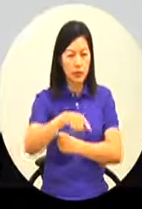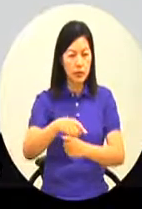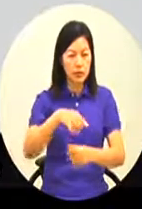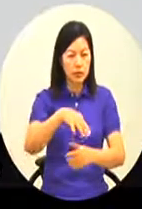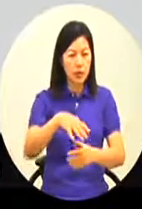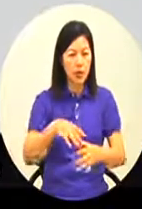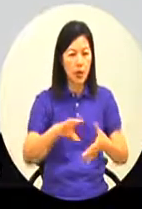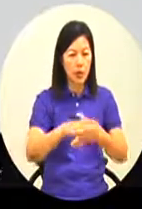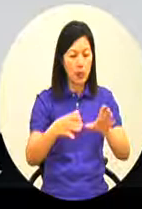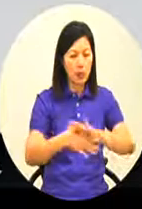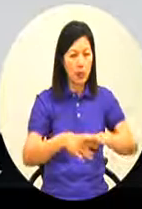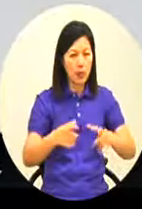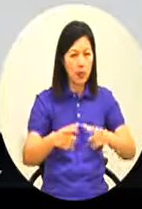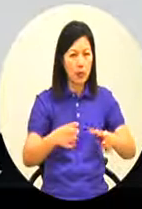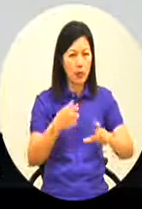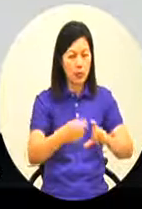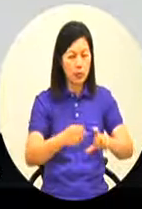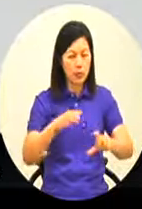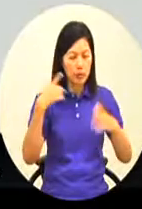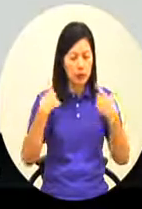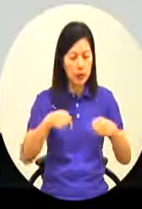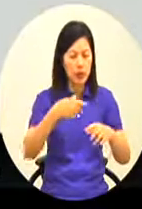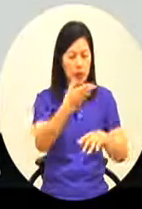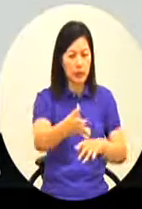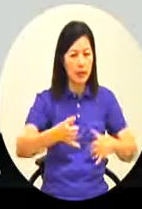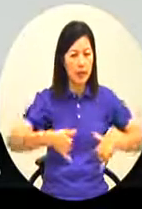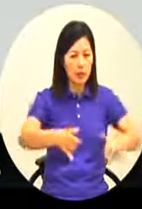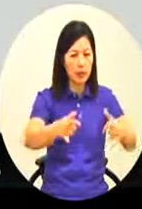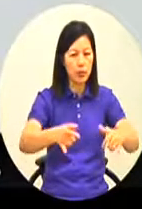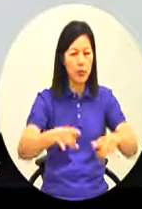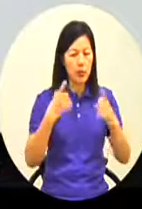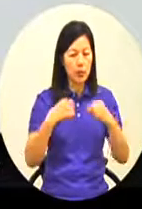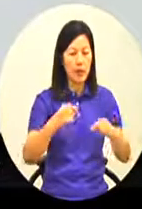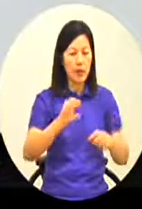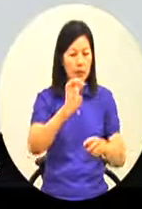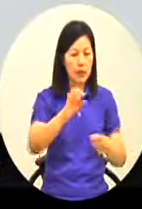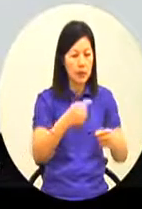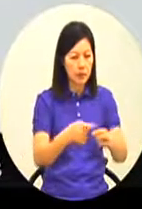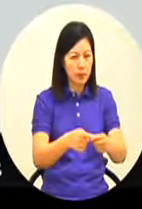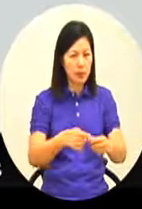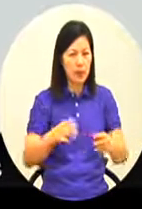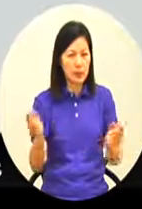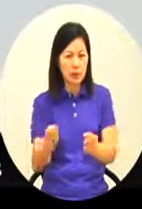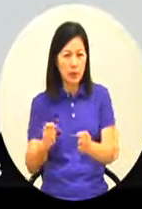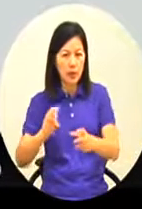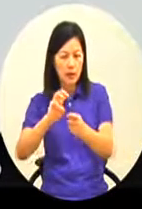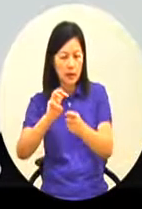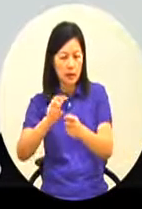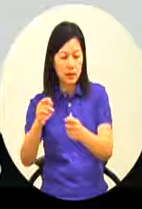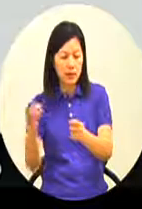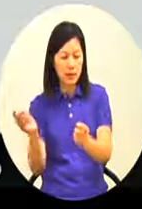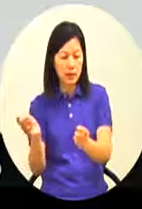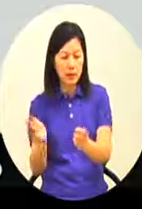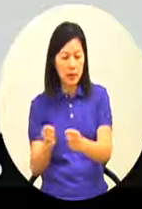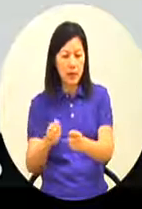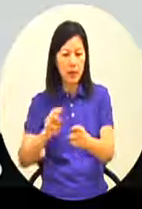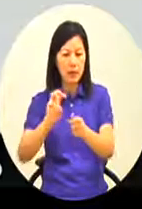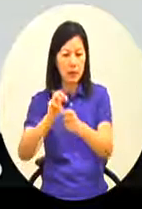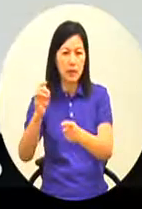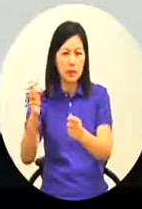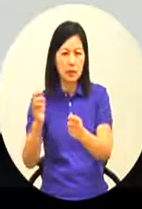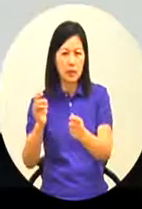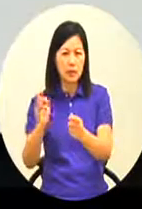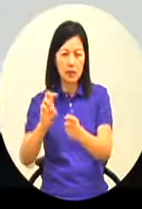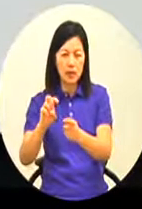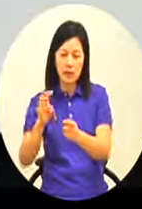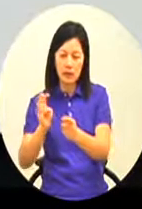化园区它的原本可以提供给我们的道路，从40米又缩成30米，又缩成23米，所以变成我们现在又在评估这